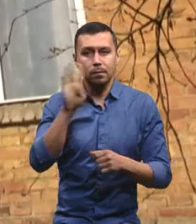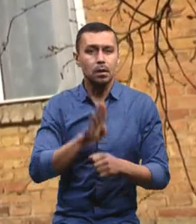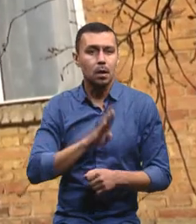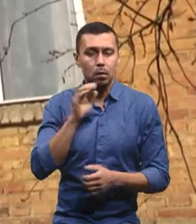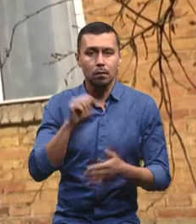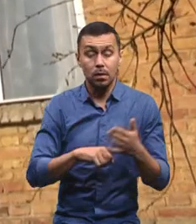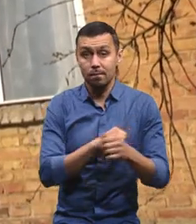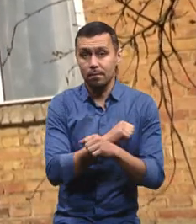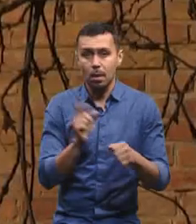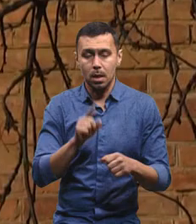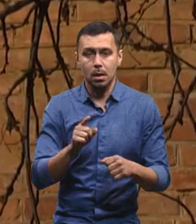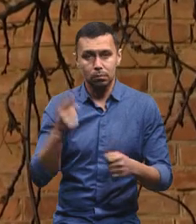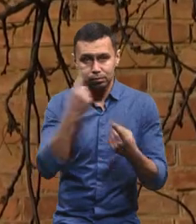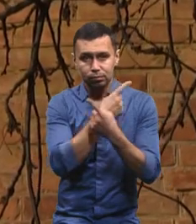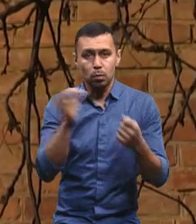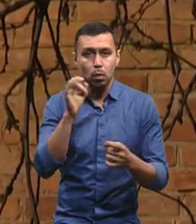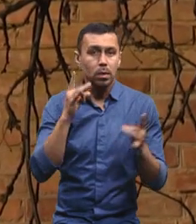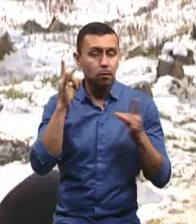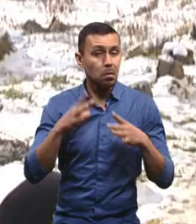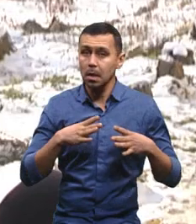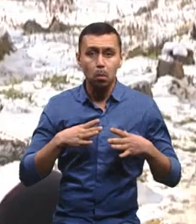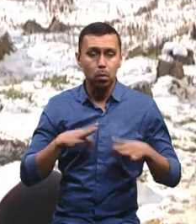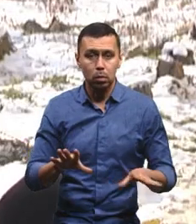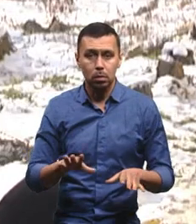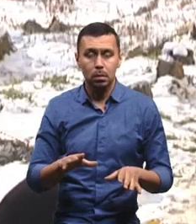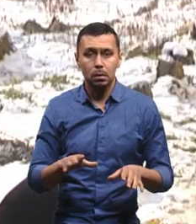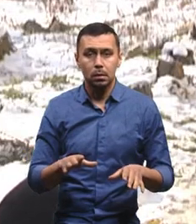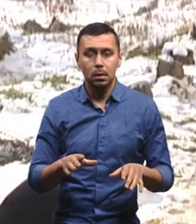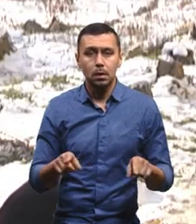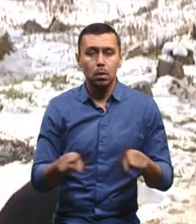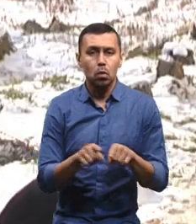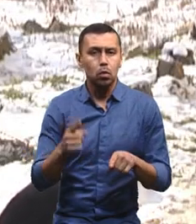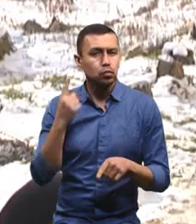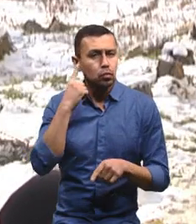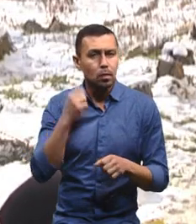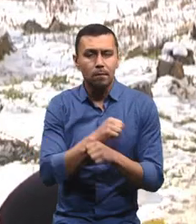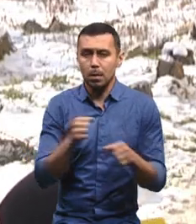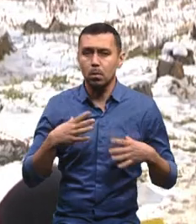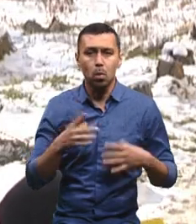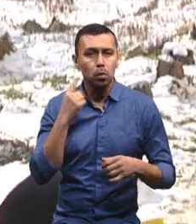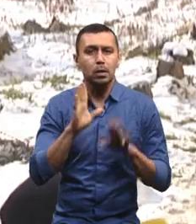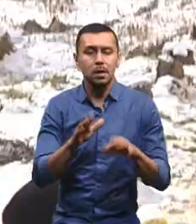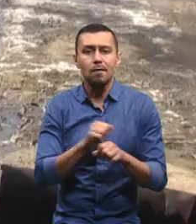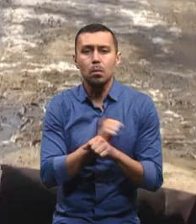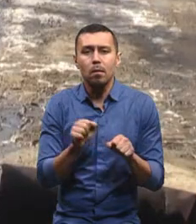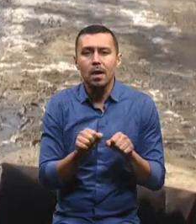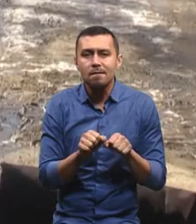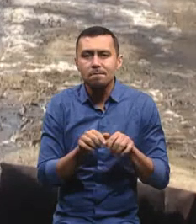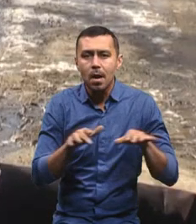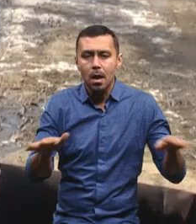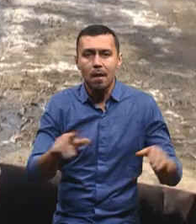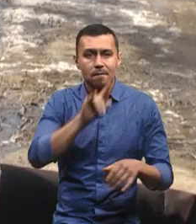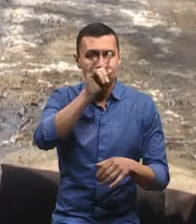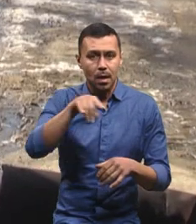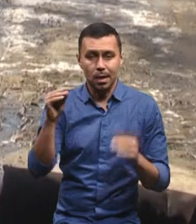ранку від вибуху але сповіщення про тривогу не було як такого чутного вибуху не було почула тільки вибухових хвиль вікна